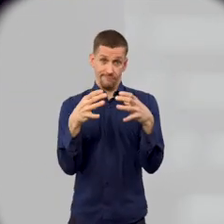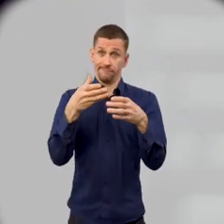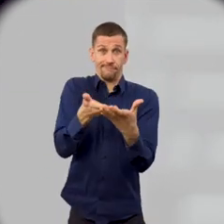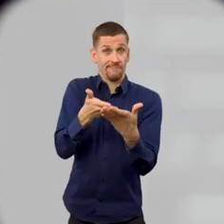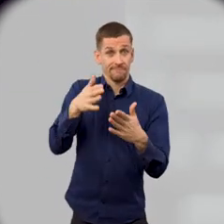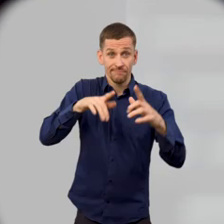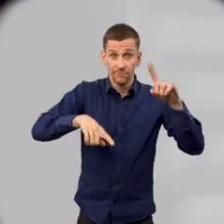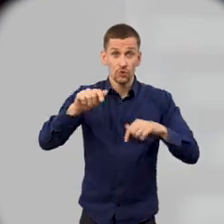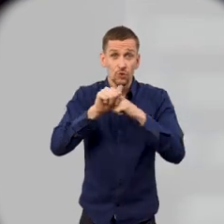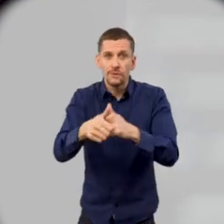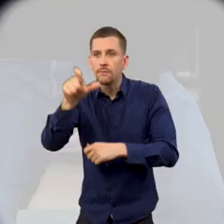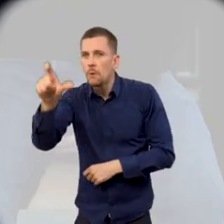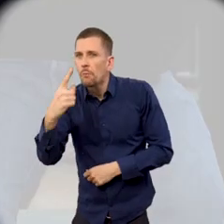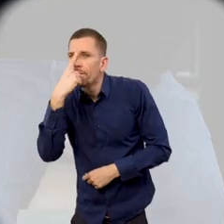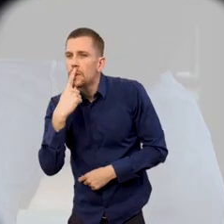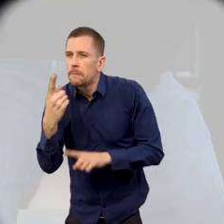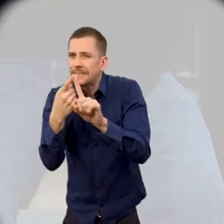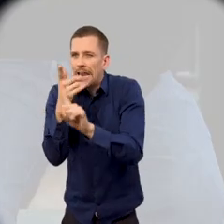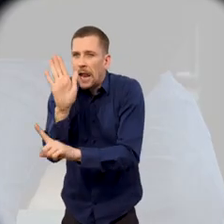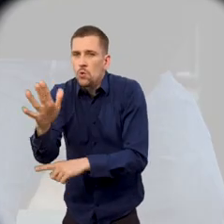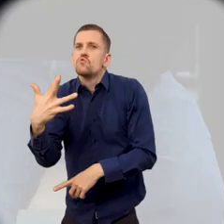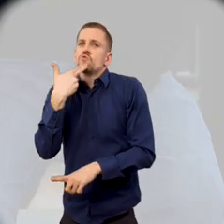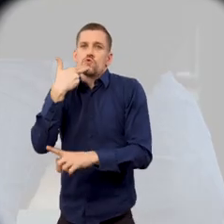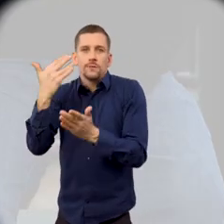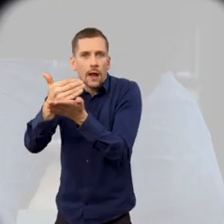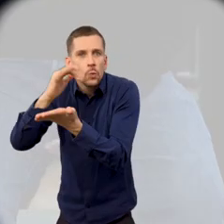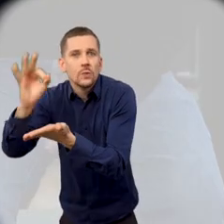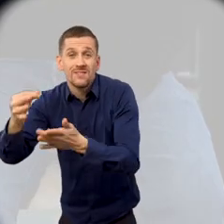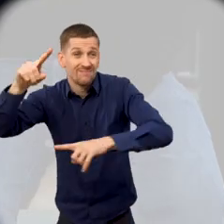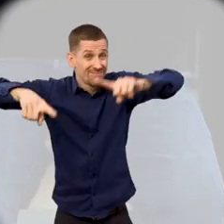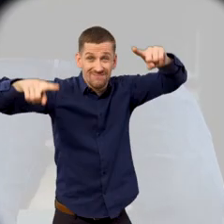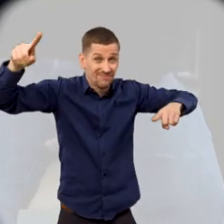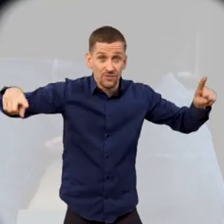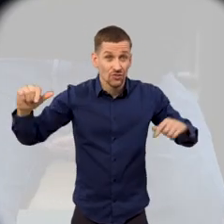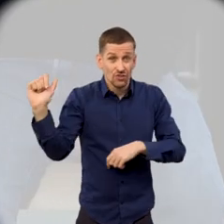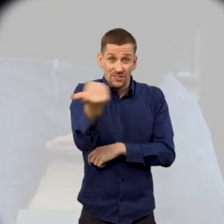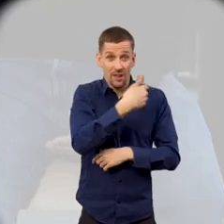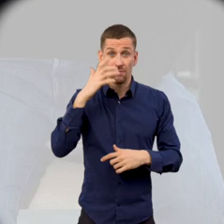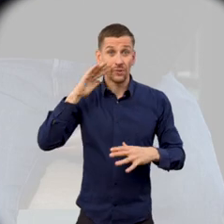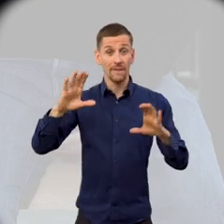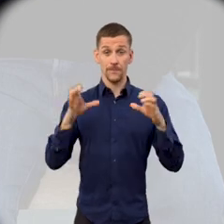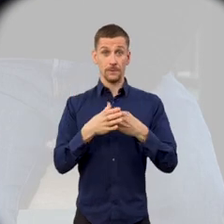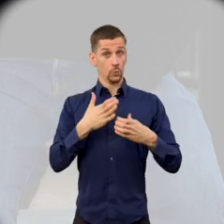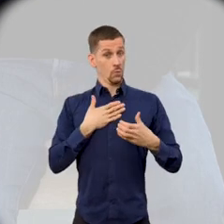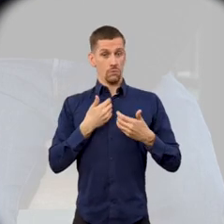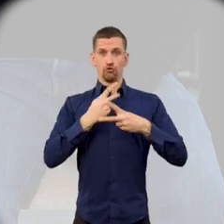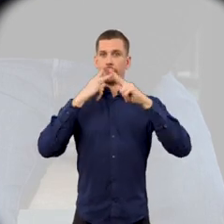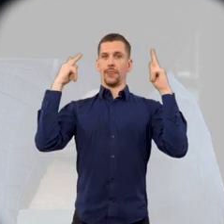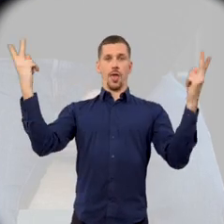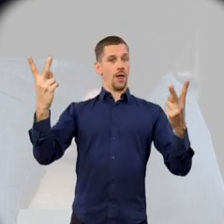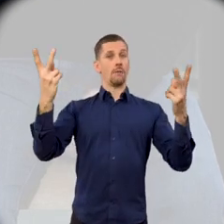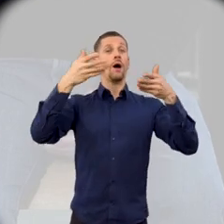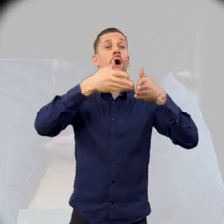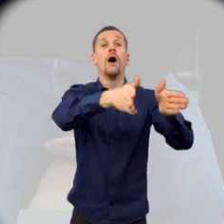chacun. Ça dépend vraiment de chacun, de ce qui est recherché, de la spécialité qui est recherchée aussi. On fait quand même une formation